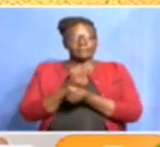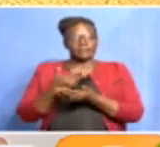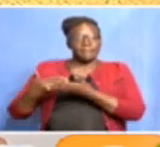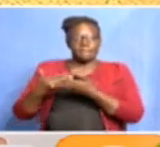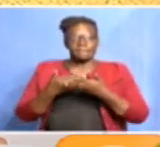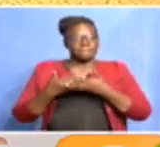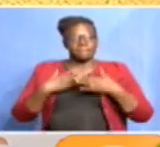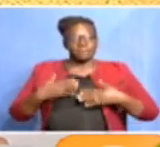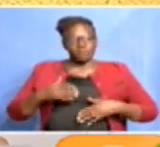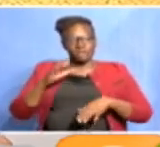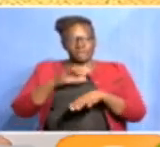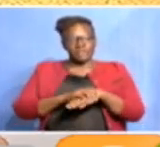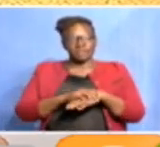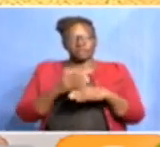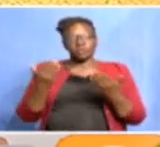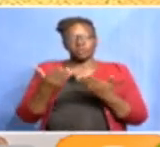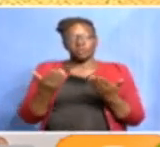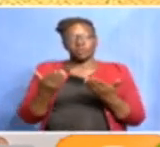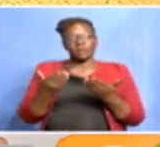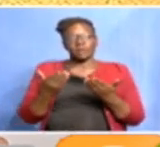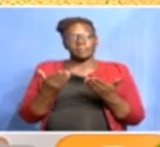wakiwa wamefungwa katika